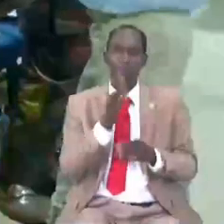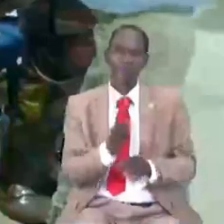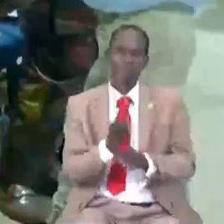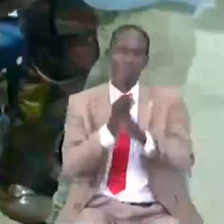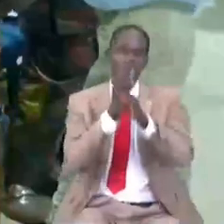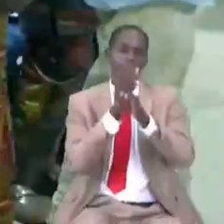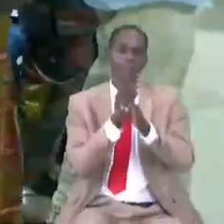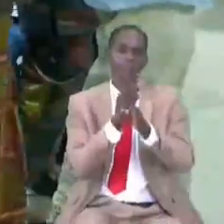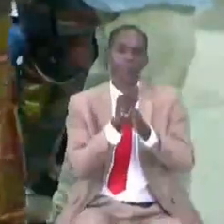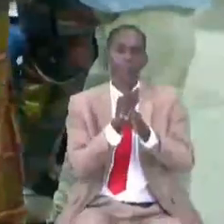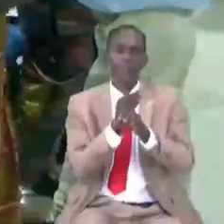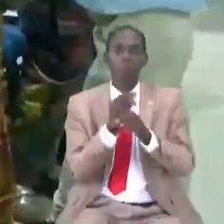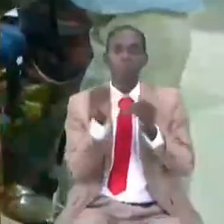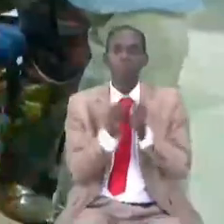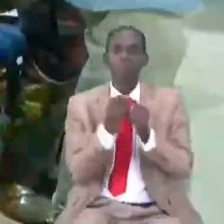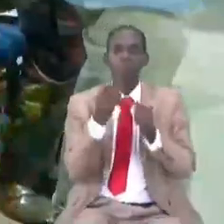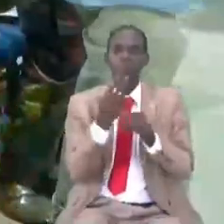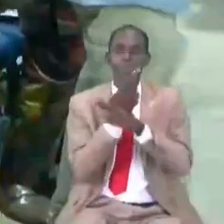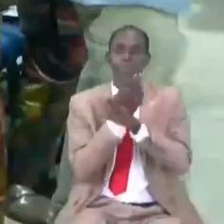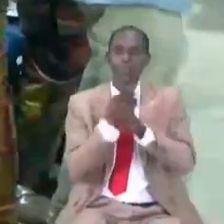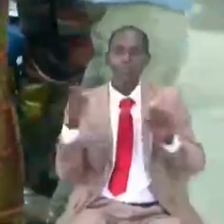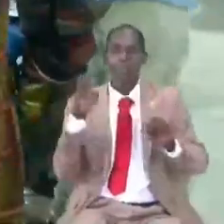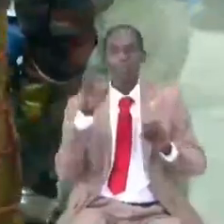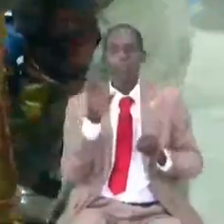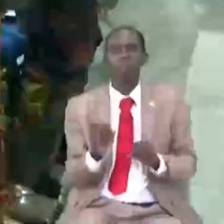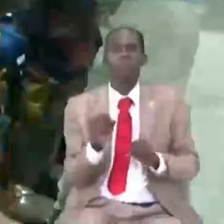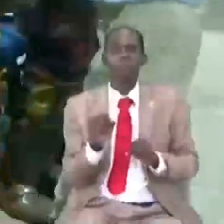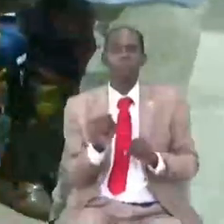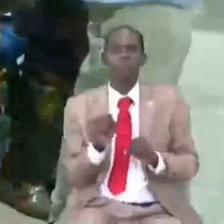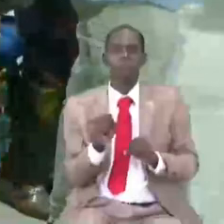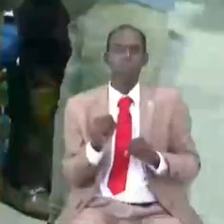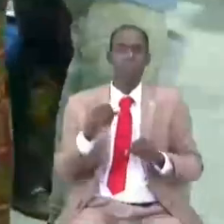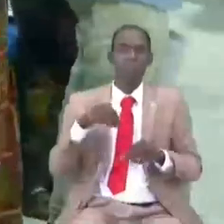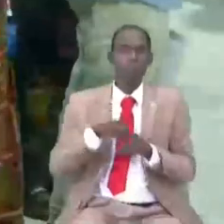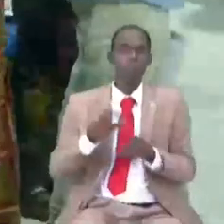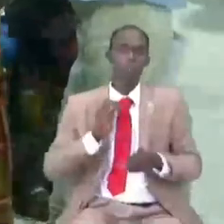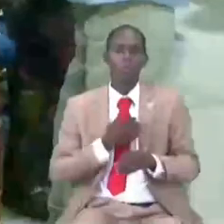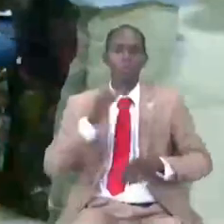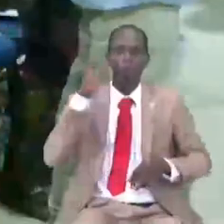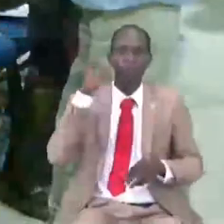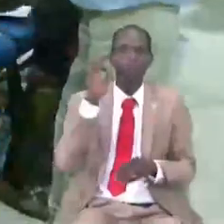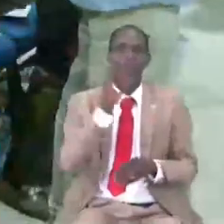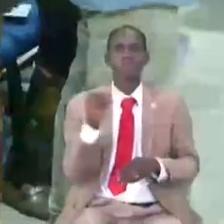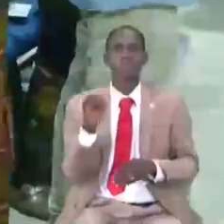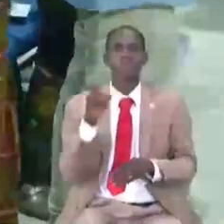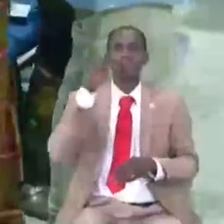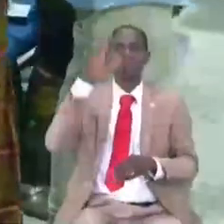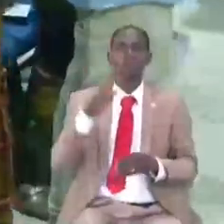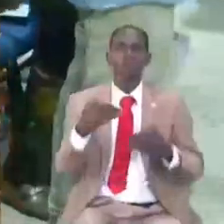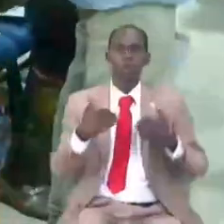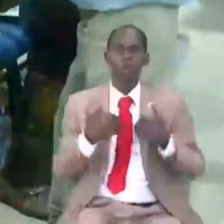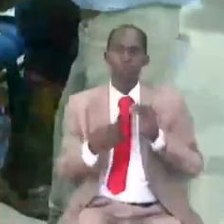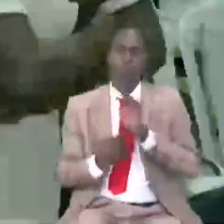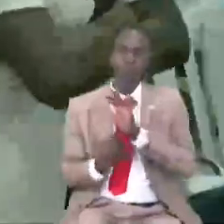avec un objectif de rédemption. Dieu nous a révélé qu'il y a le châtiment